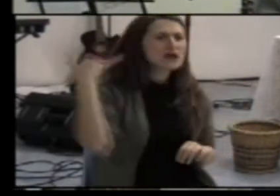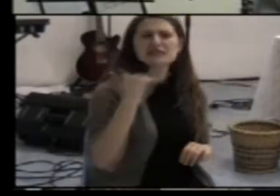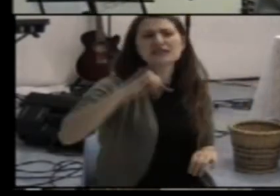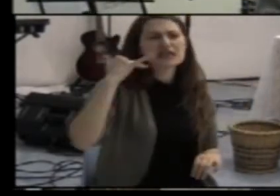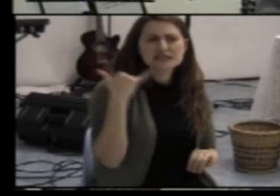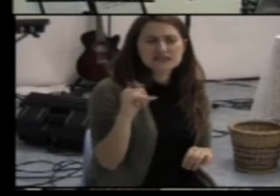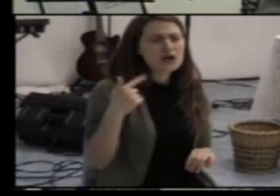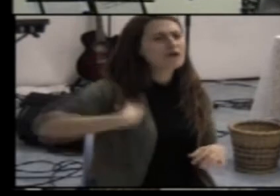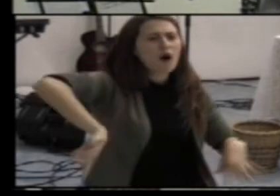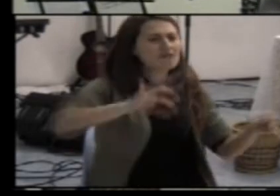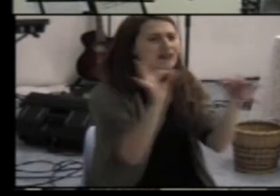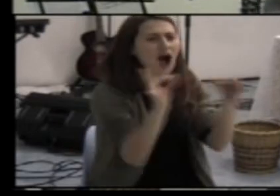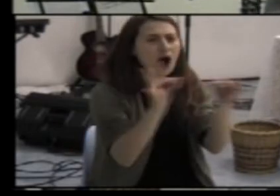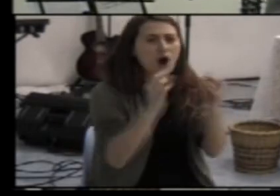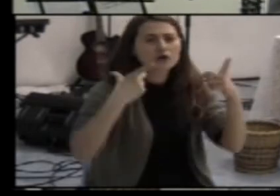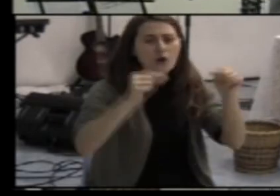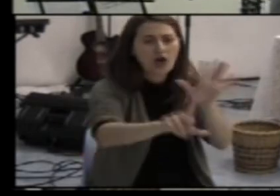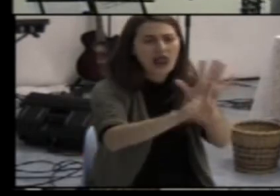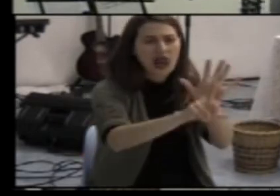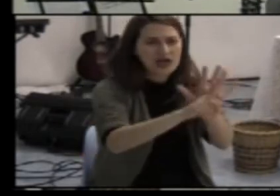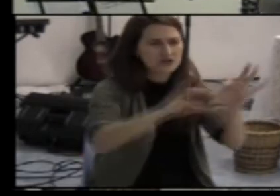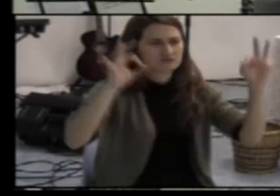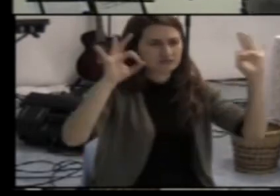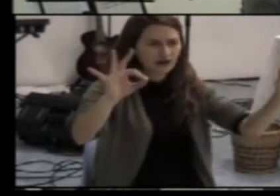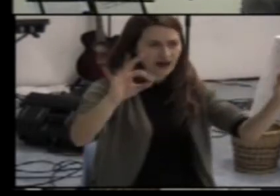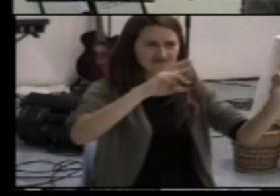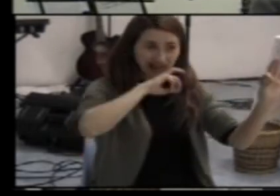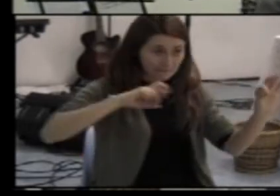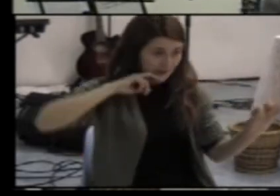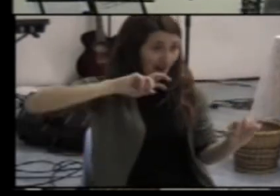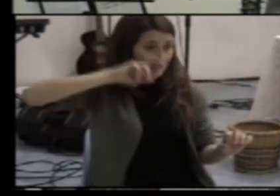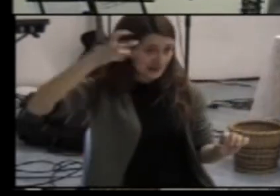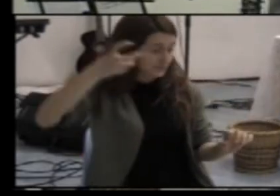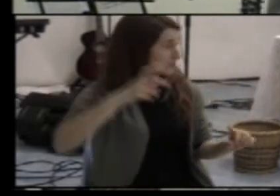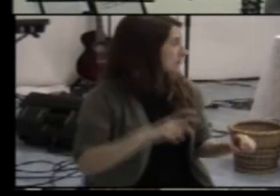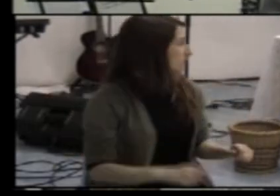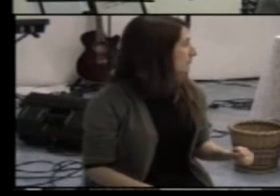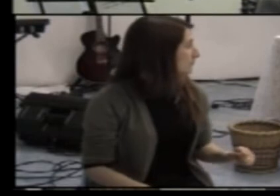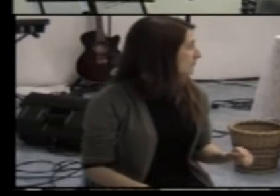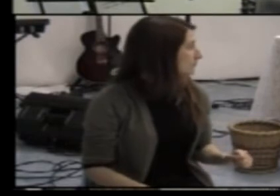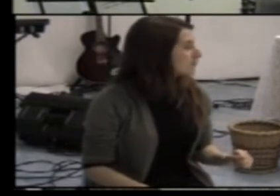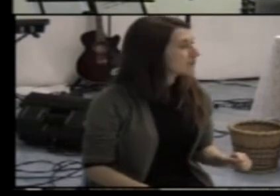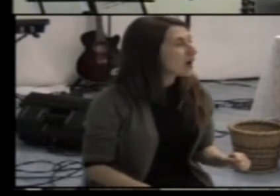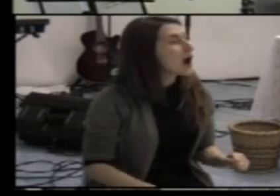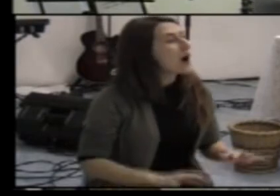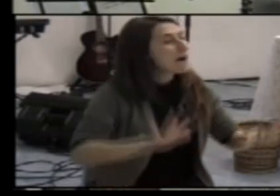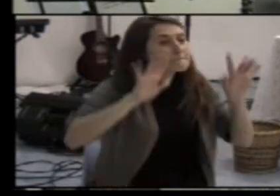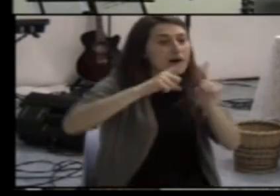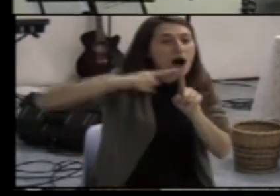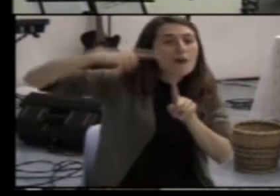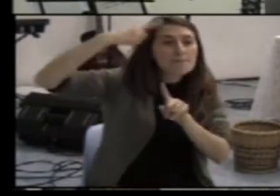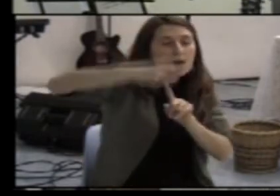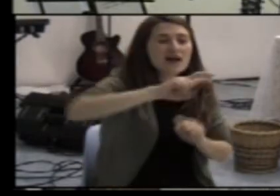cose scritte in questo patto. Ok? Ma la parola di Dio ci dice che a un certo punto Israele ha